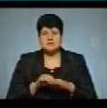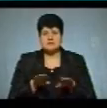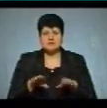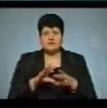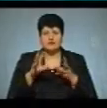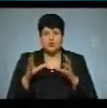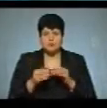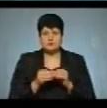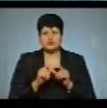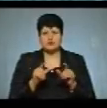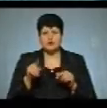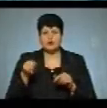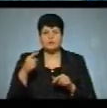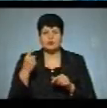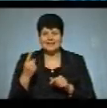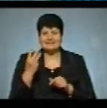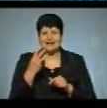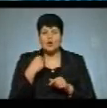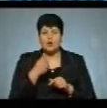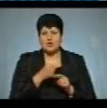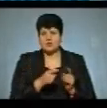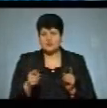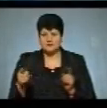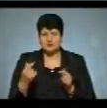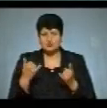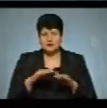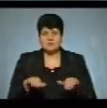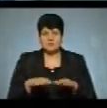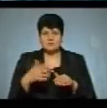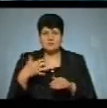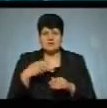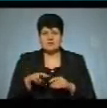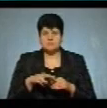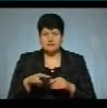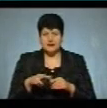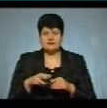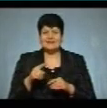комплексній дитячо-юнацькій школі номер 1 вже 3 роки. Сьогодні проплив 50 метрів брасом за